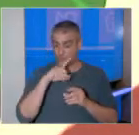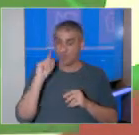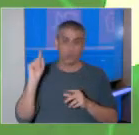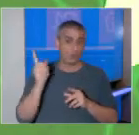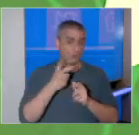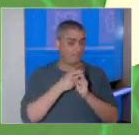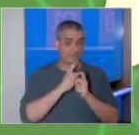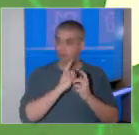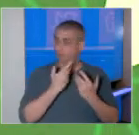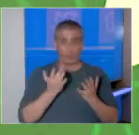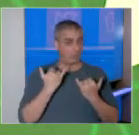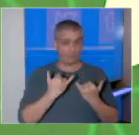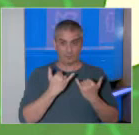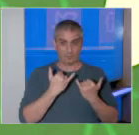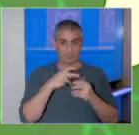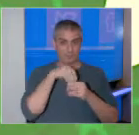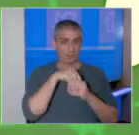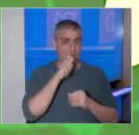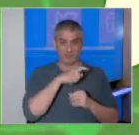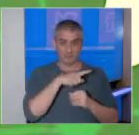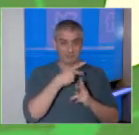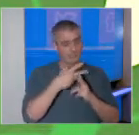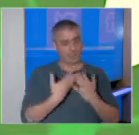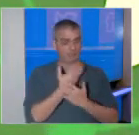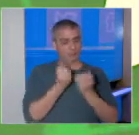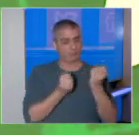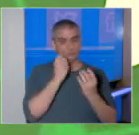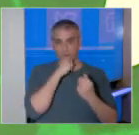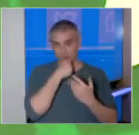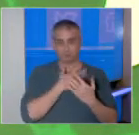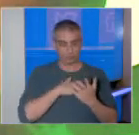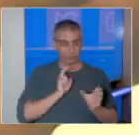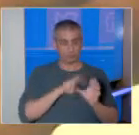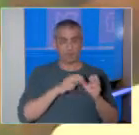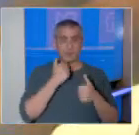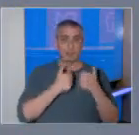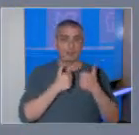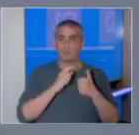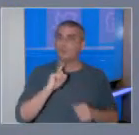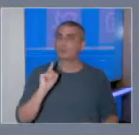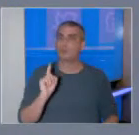המפלגות שלא קיימות כרגע בתוך הכנסת, אלא חדשות, ישנות, שרוצות להתמודד,